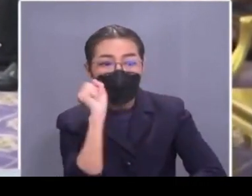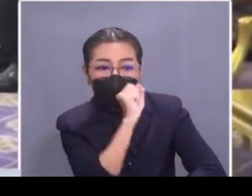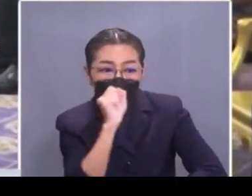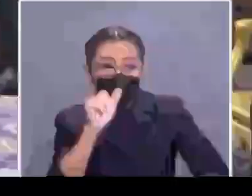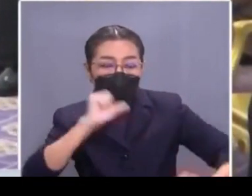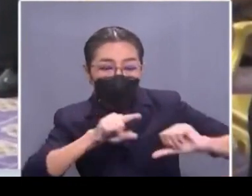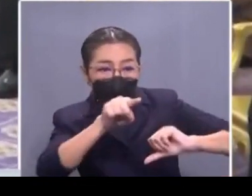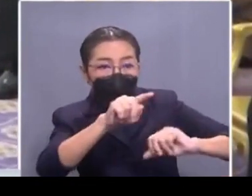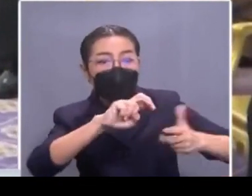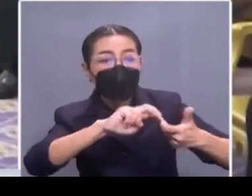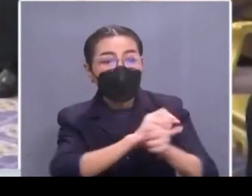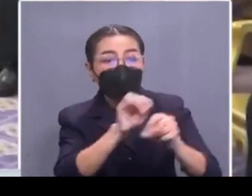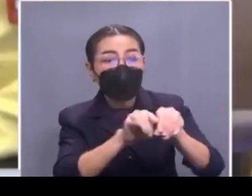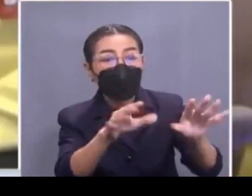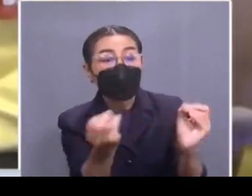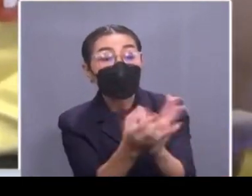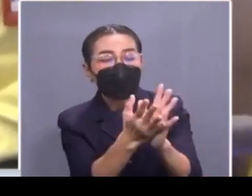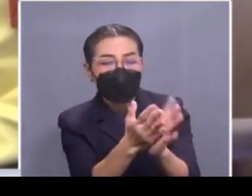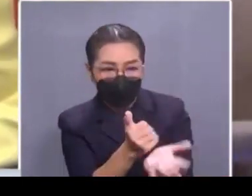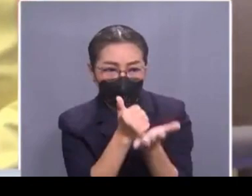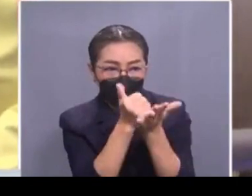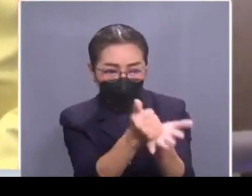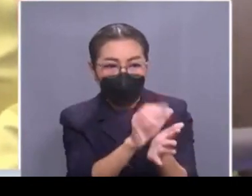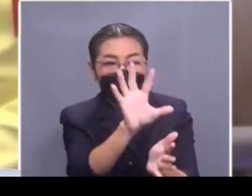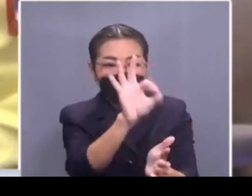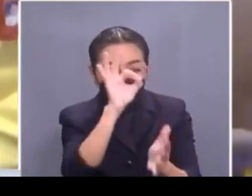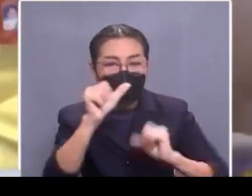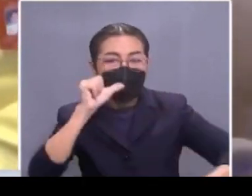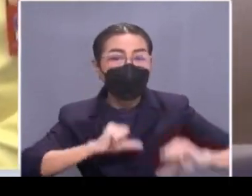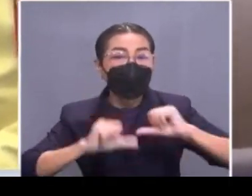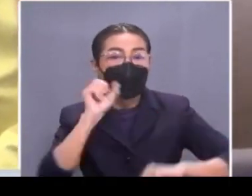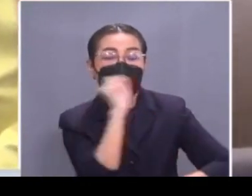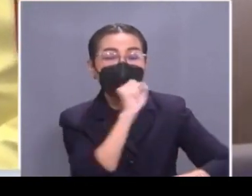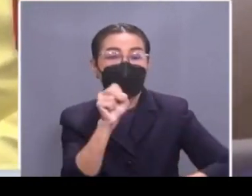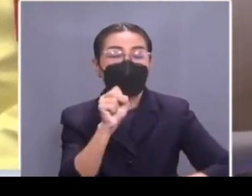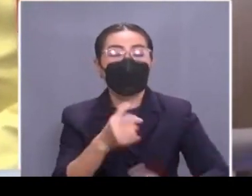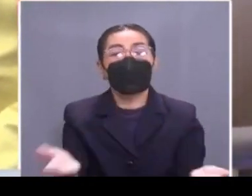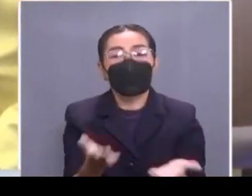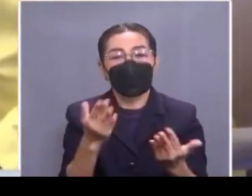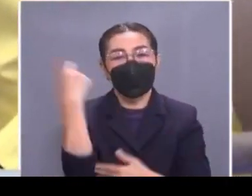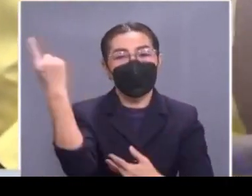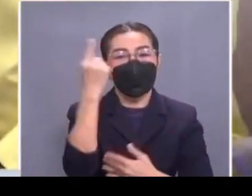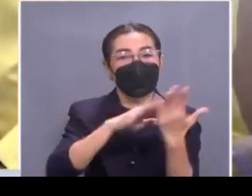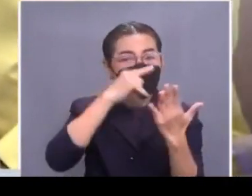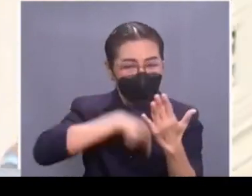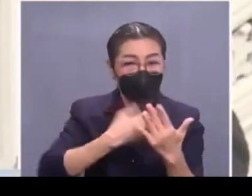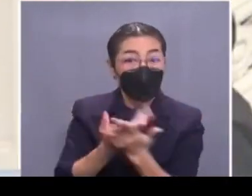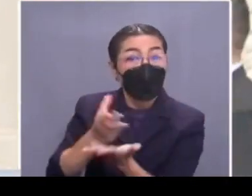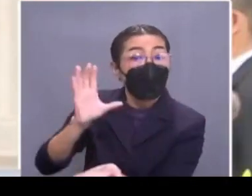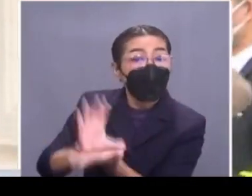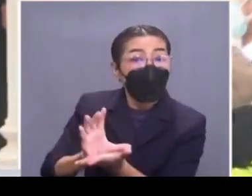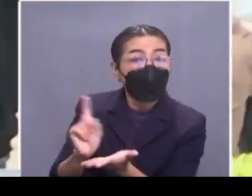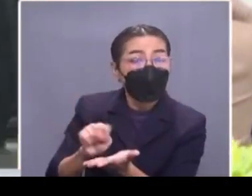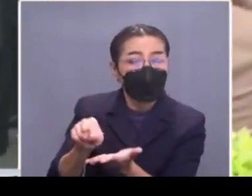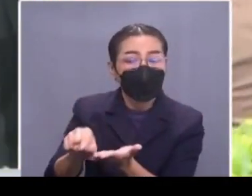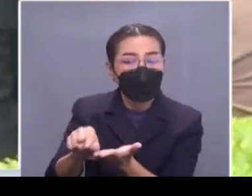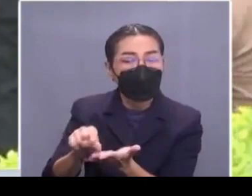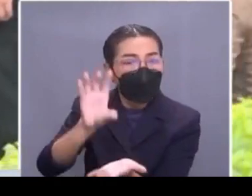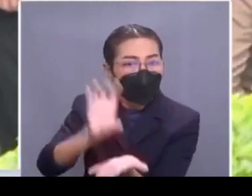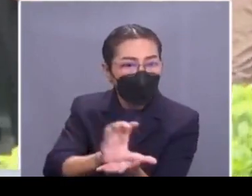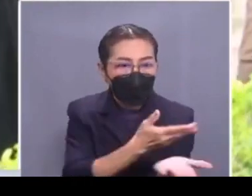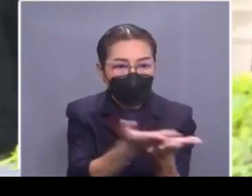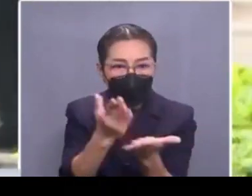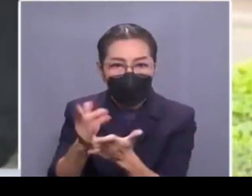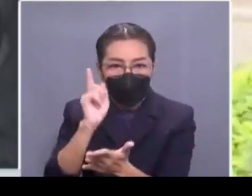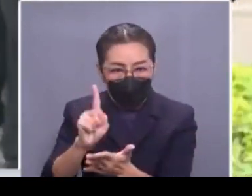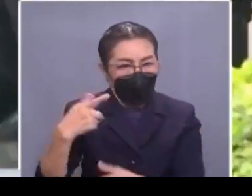โควิด-19 ด้วยเพื่อเป็นการกระตุ้นการท่องเที่ยวภายในประเทศด้วยนะคะแล้วงบเอง ท่านนายกบอกว่าก็ต้องเป็นไปอย่างมีประสิทธิภ